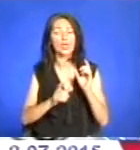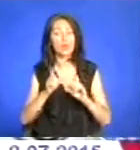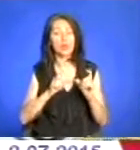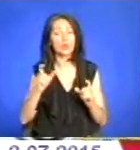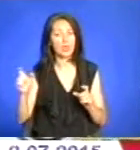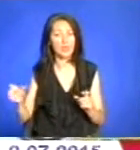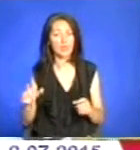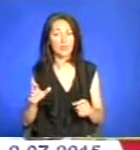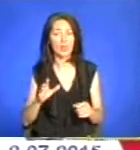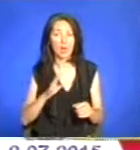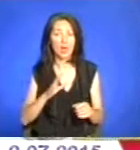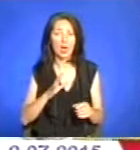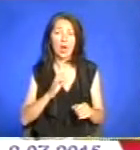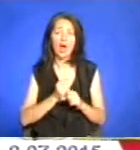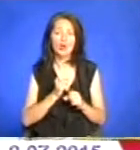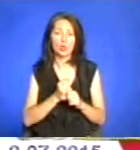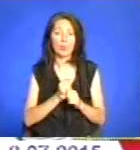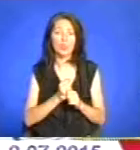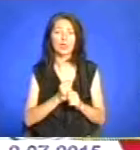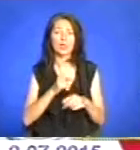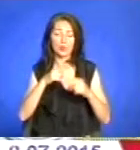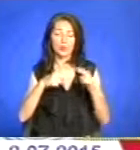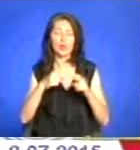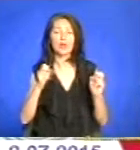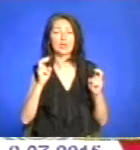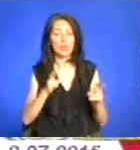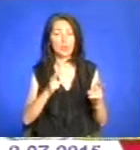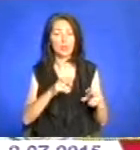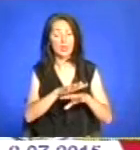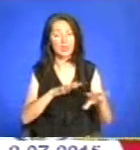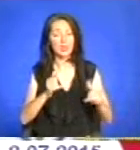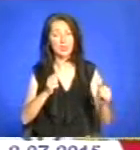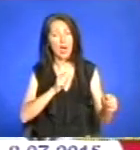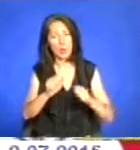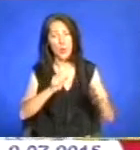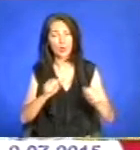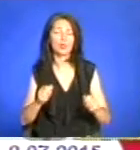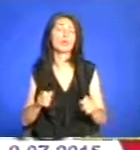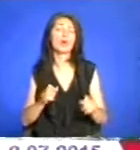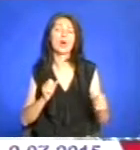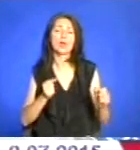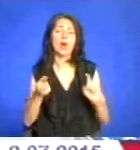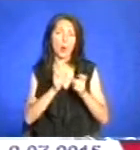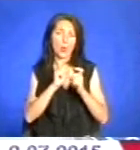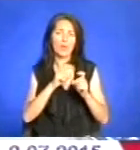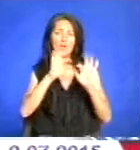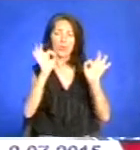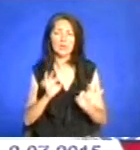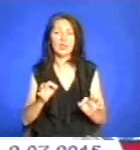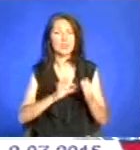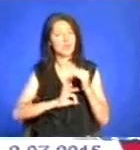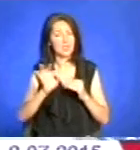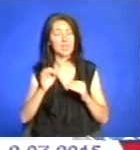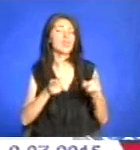зробити, збудувати їм спеціалізований зал для боксу, для бойових мистецтв, для східних єдиноборств.